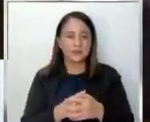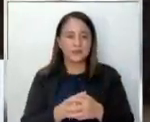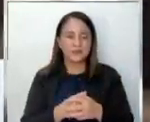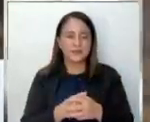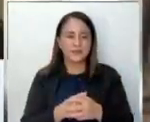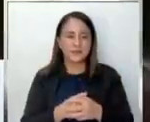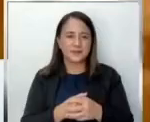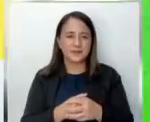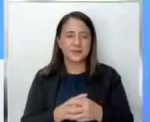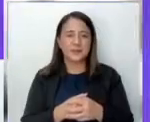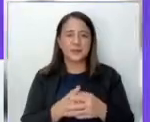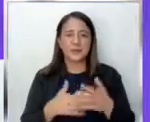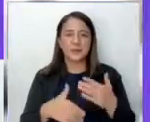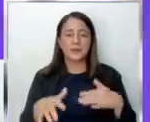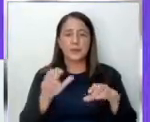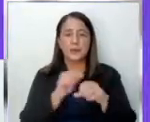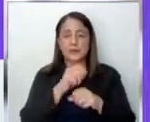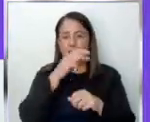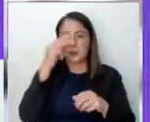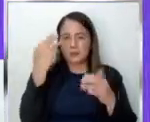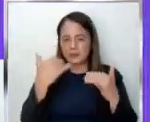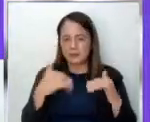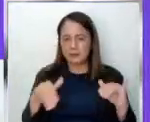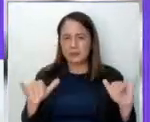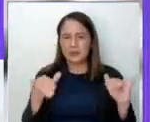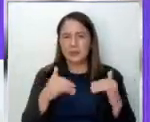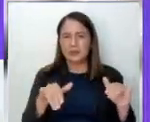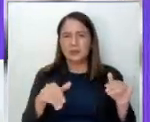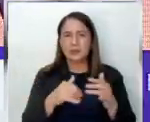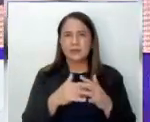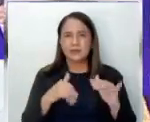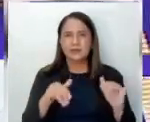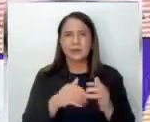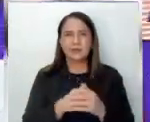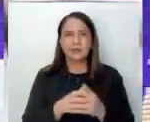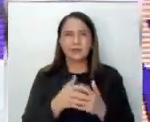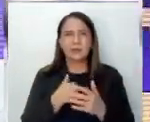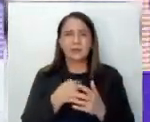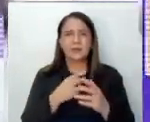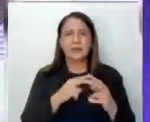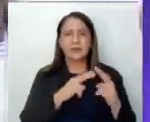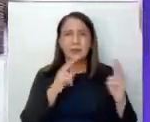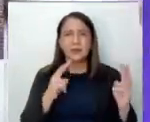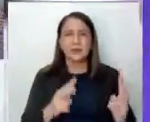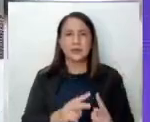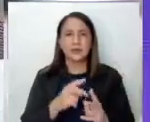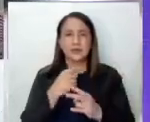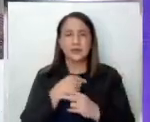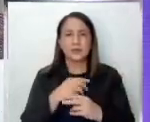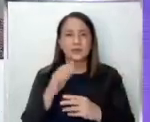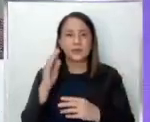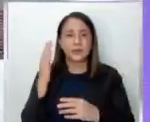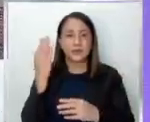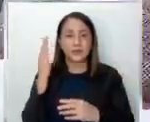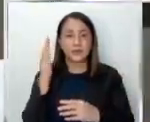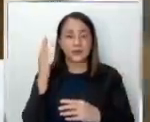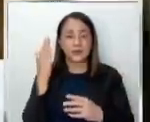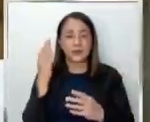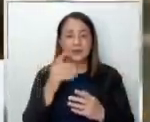Tapos na ang Marso pero tila may hangover pa ng Valentine's si Miss Universe Philippines 2020 Rabia